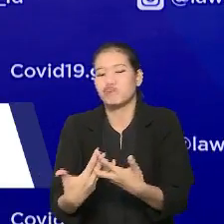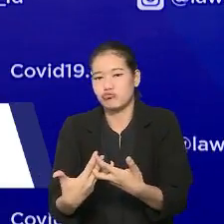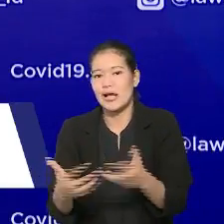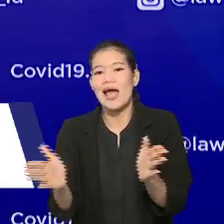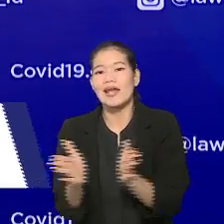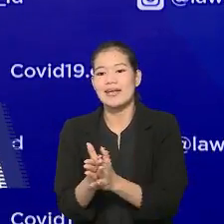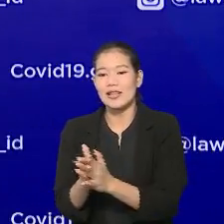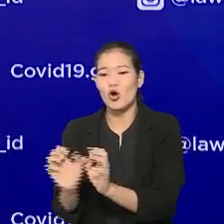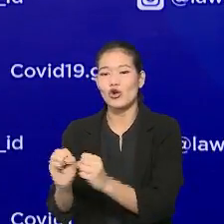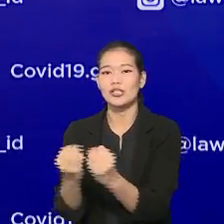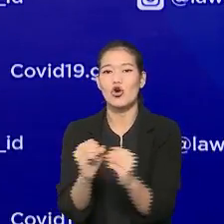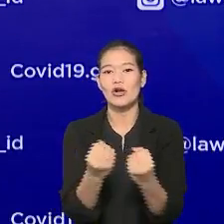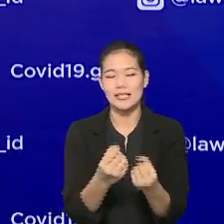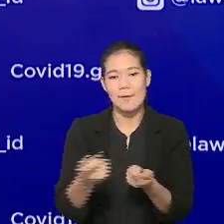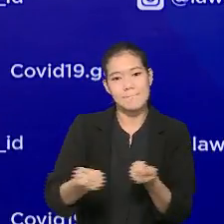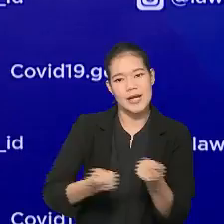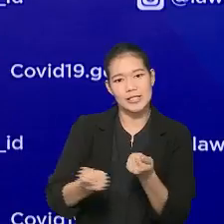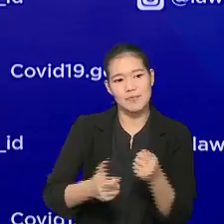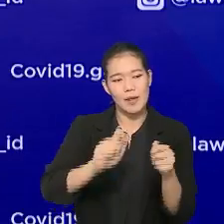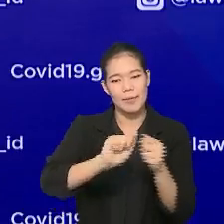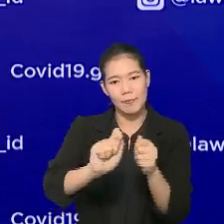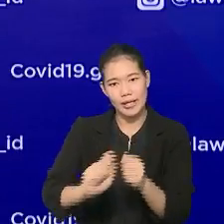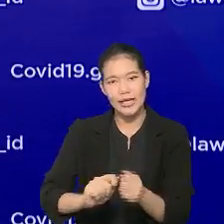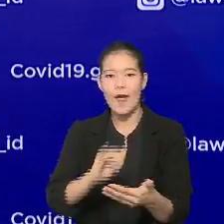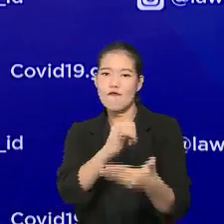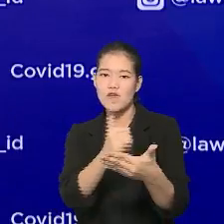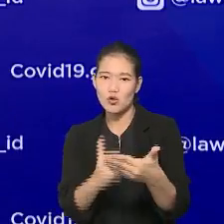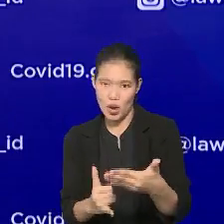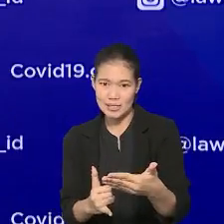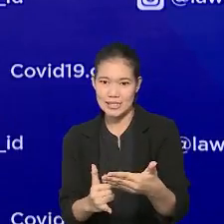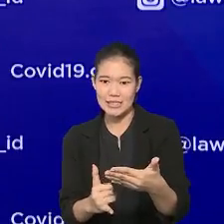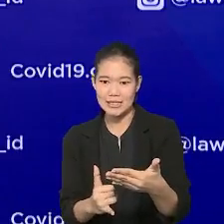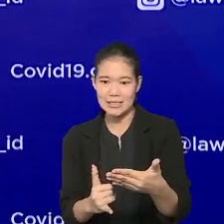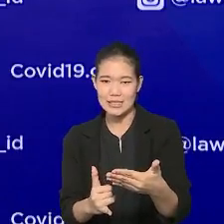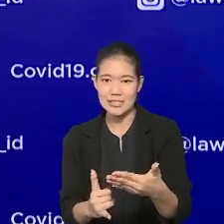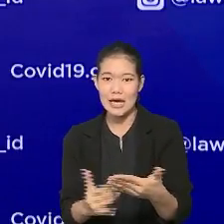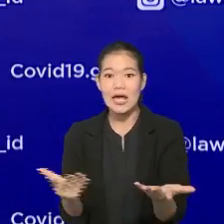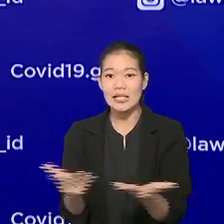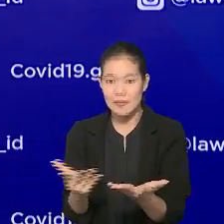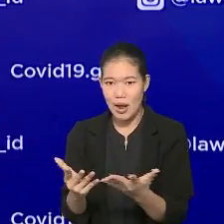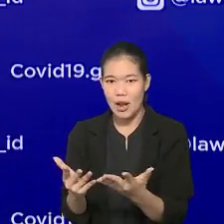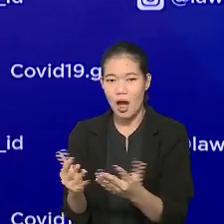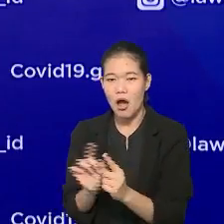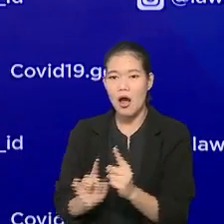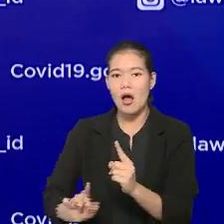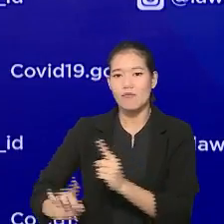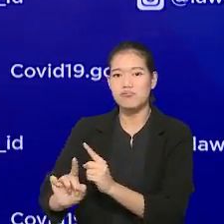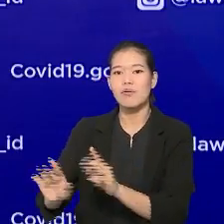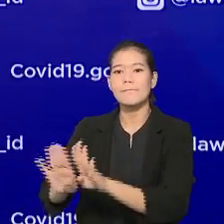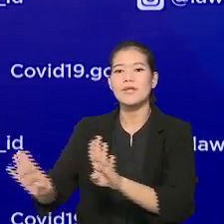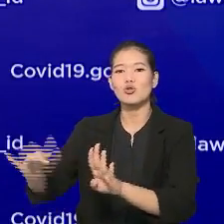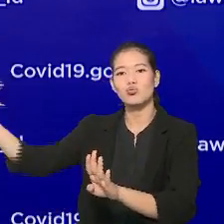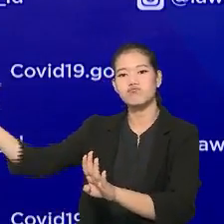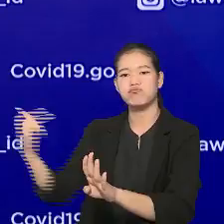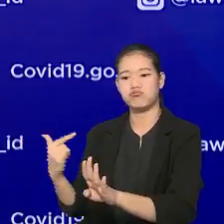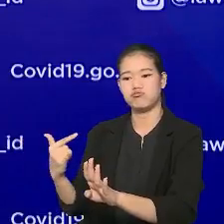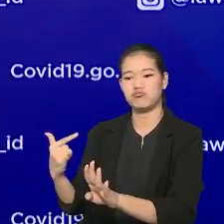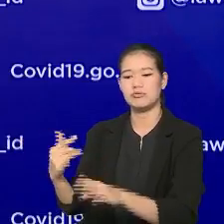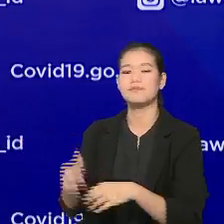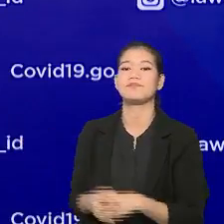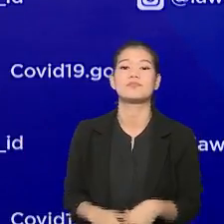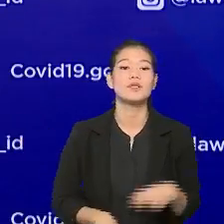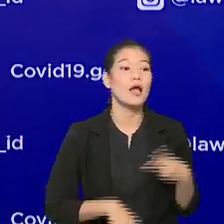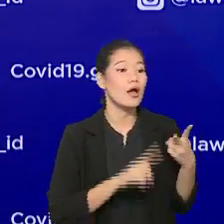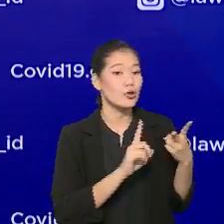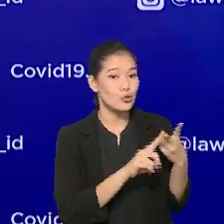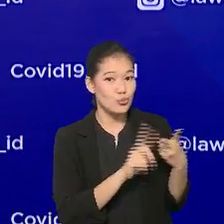perbaikan organisasi serta manajemen Satgas COVID-19 di pintu kedatangan internasional. Terima kasih. Terima kasih Prof.